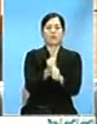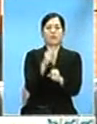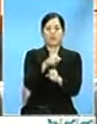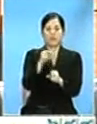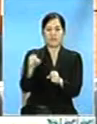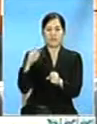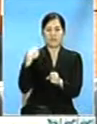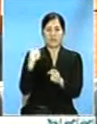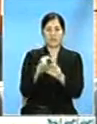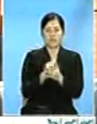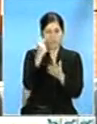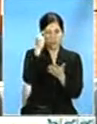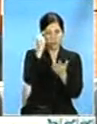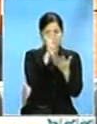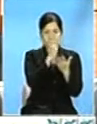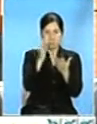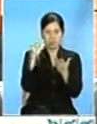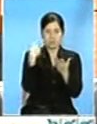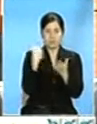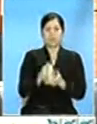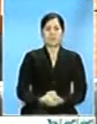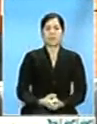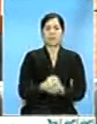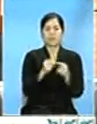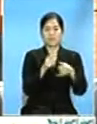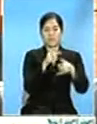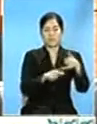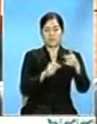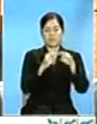งนะครับนายก